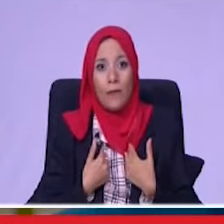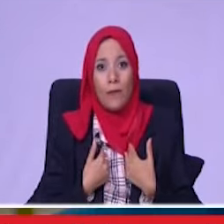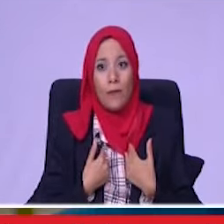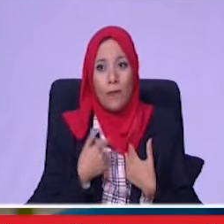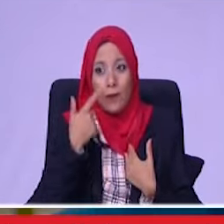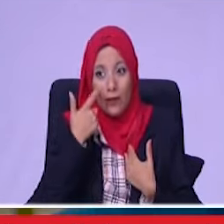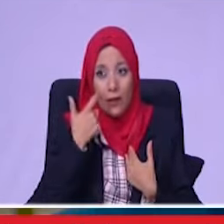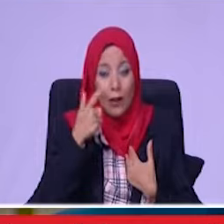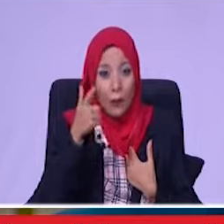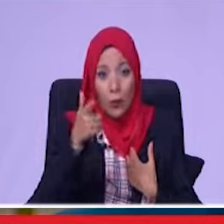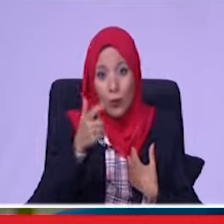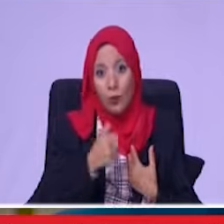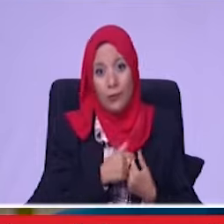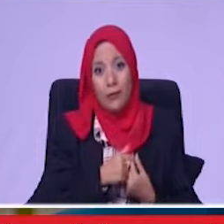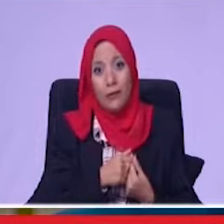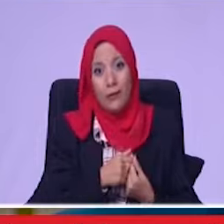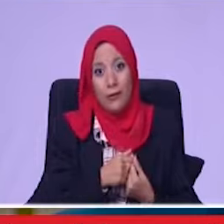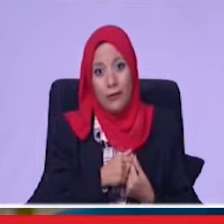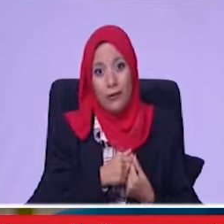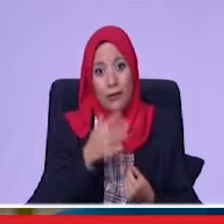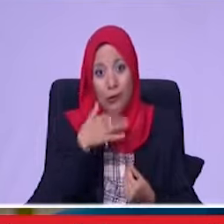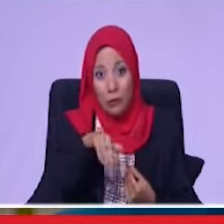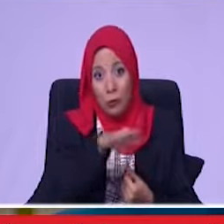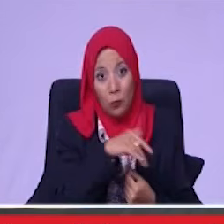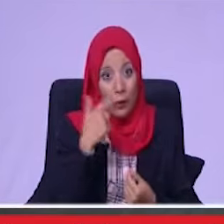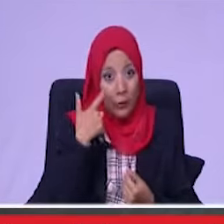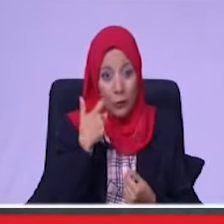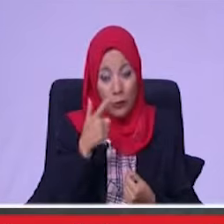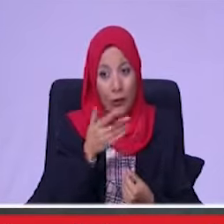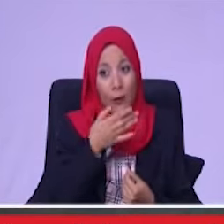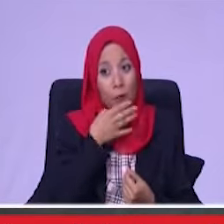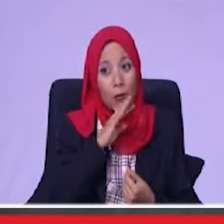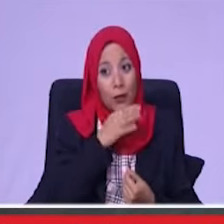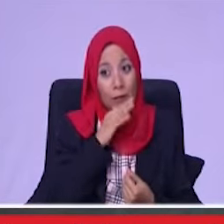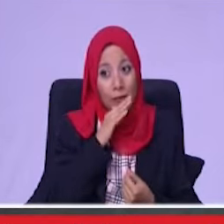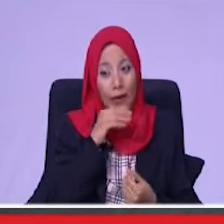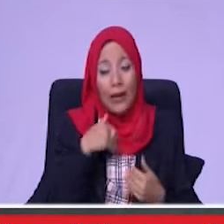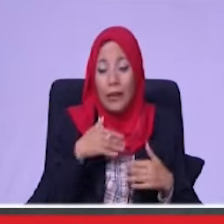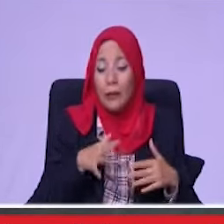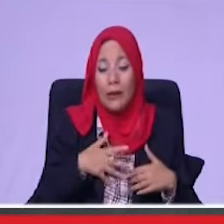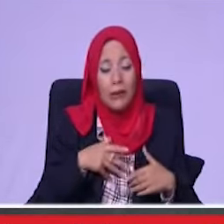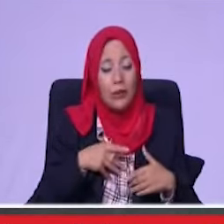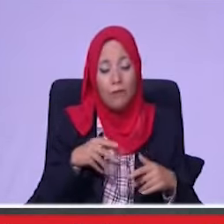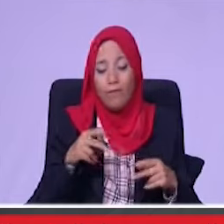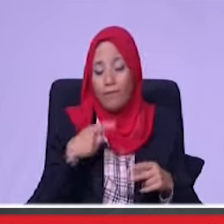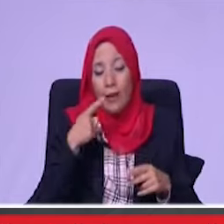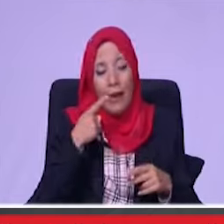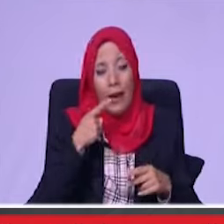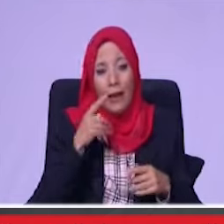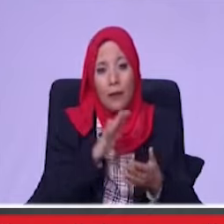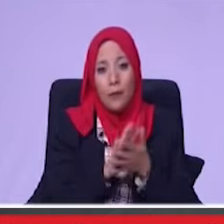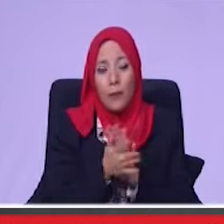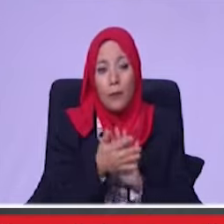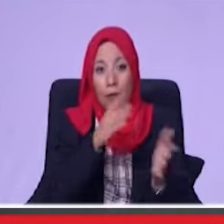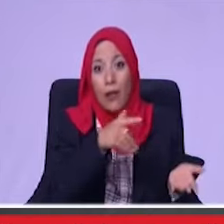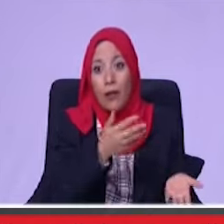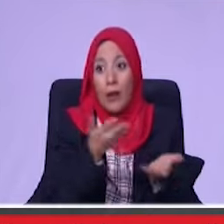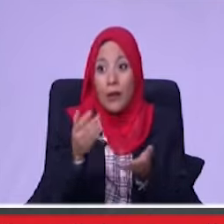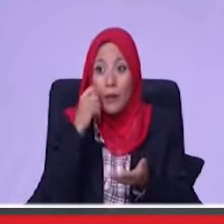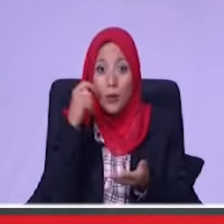خيرا. نعم خير ان شاء الله. و الحمد لله. الحقيقه انا ما عنديش تفسير اقوله، يعني احنا قدمنا النهارده